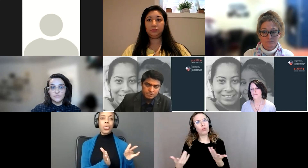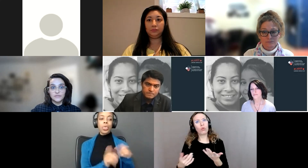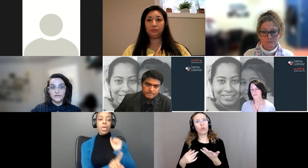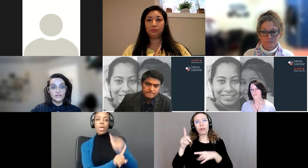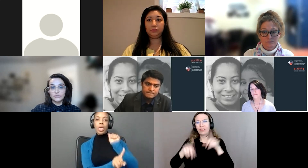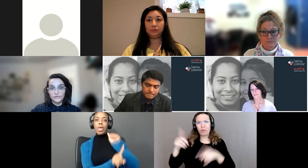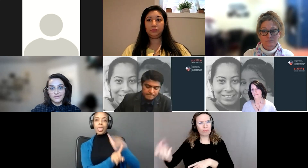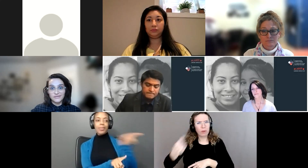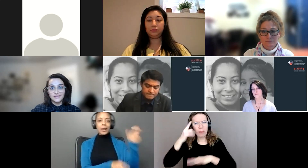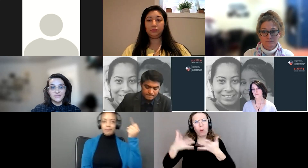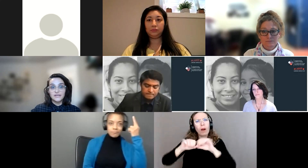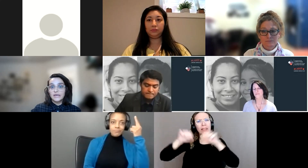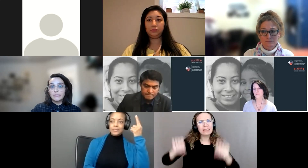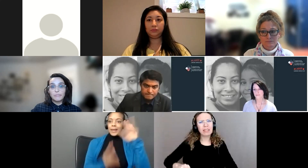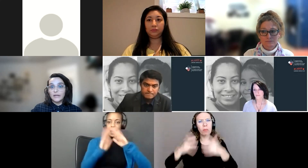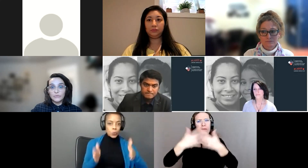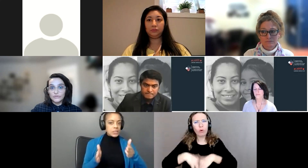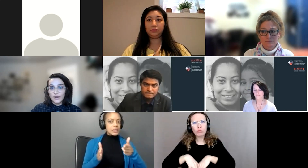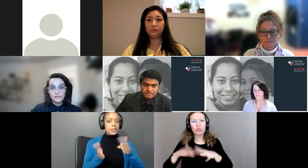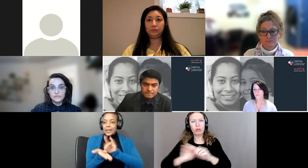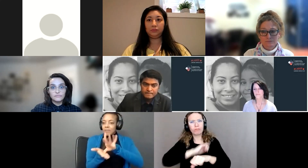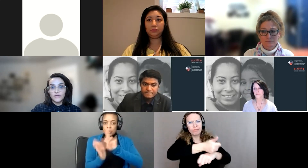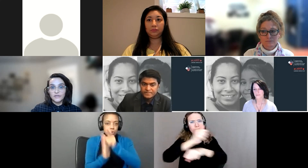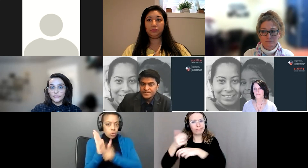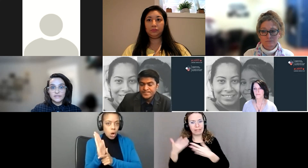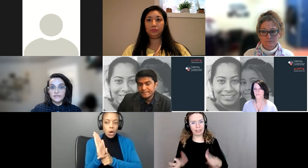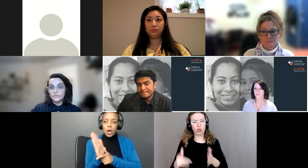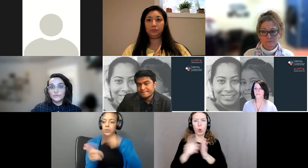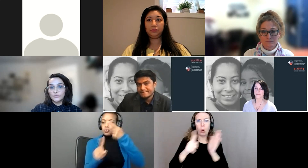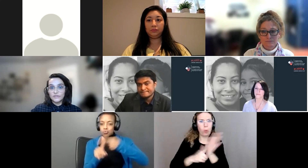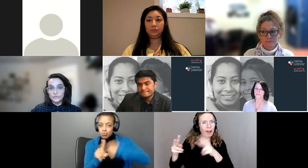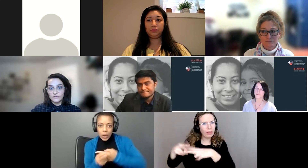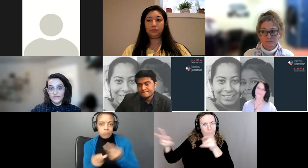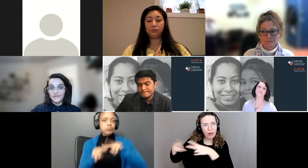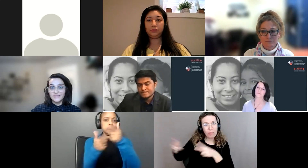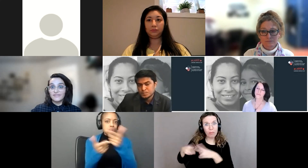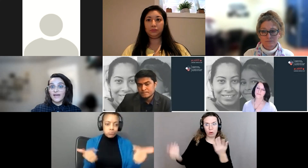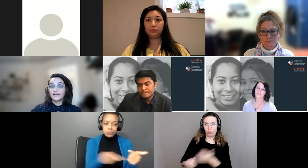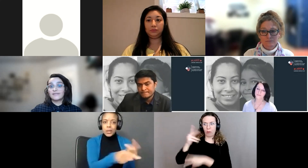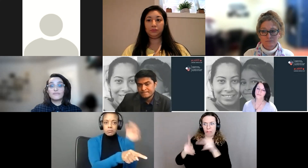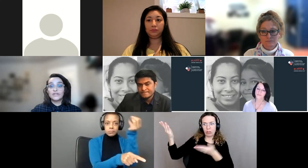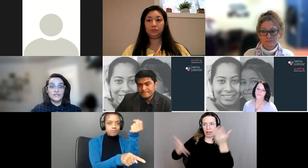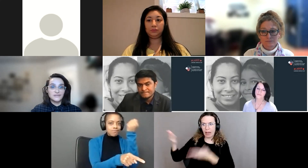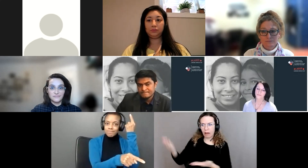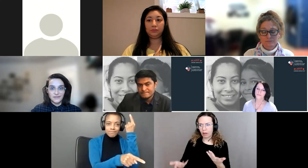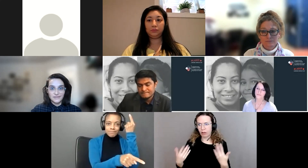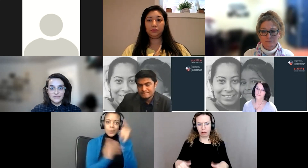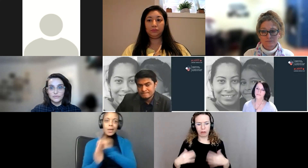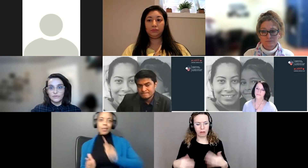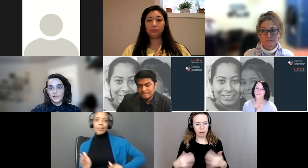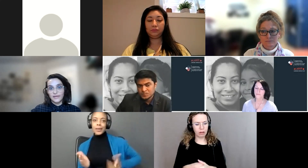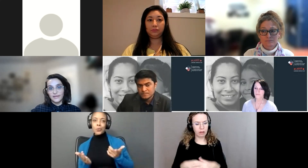les systèmes qui sont en place, les lois et toutes ces sortes de choses. Et cette